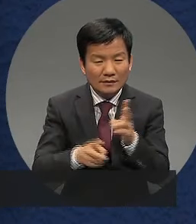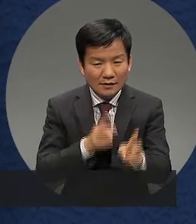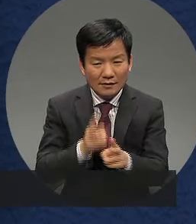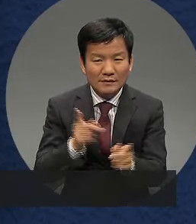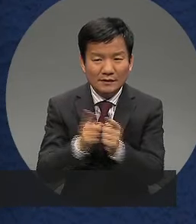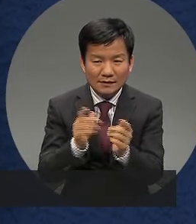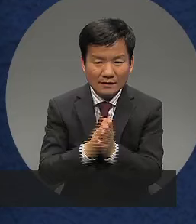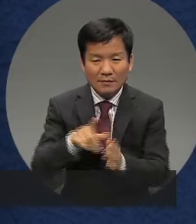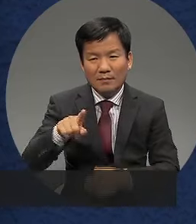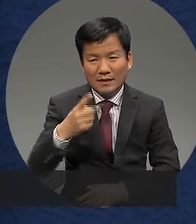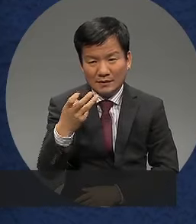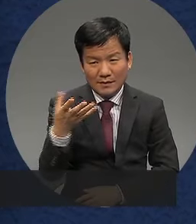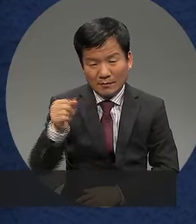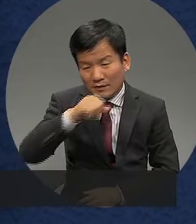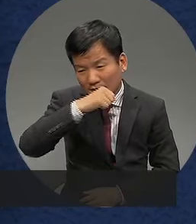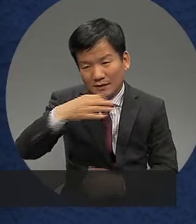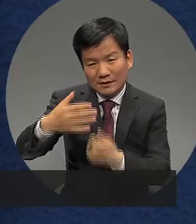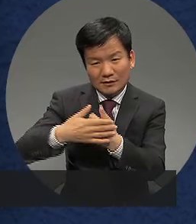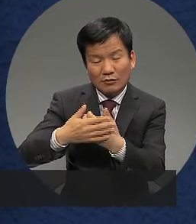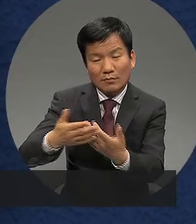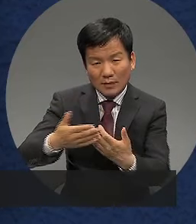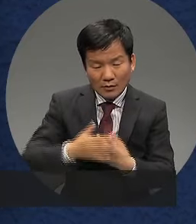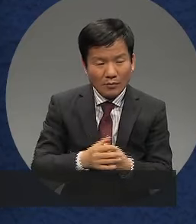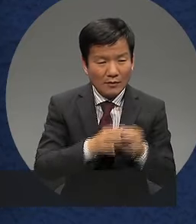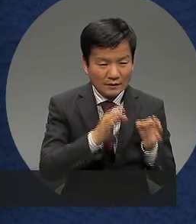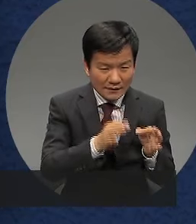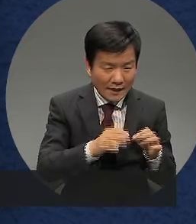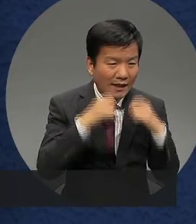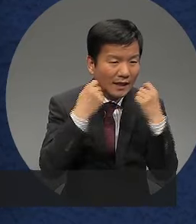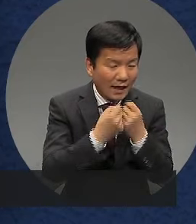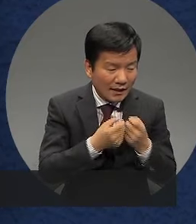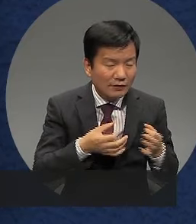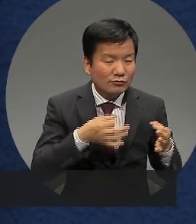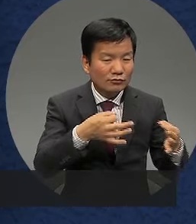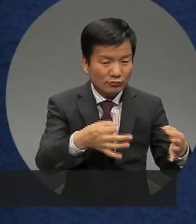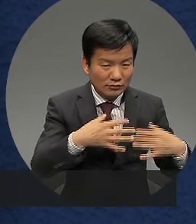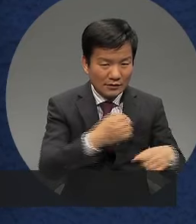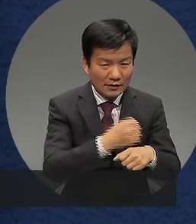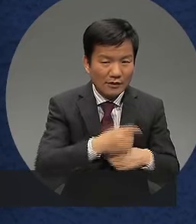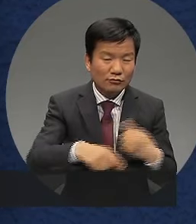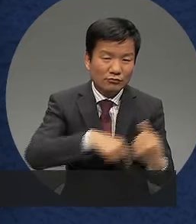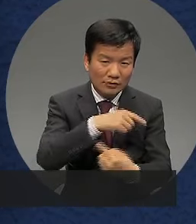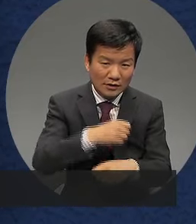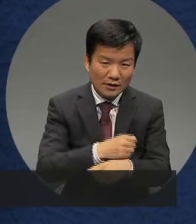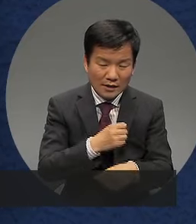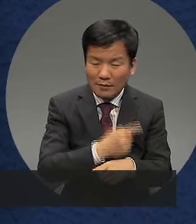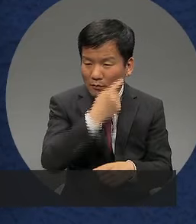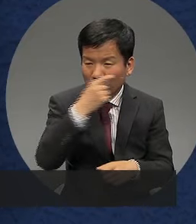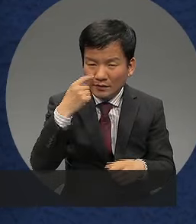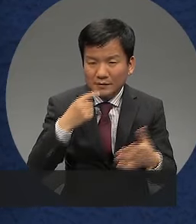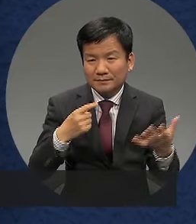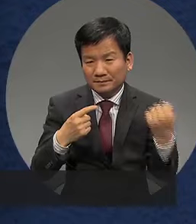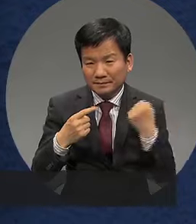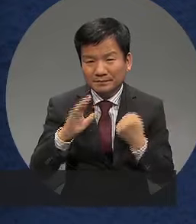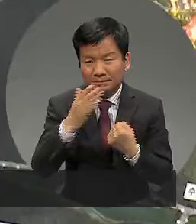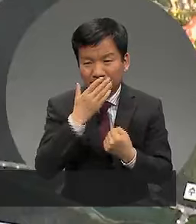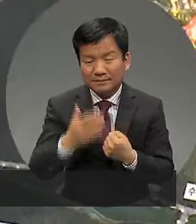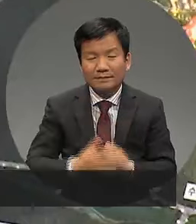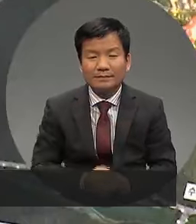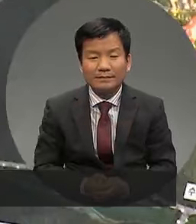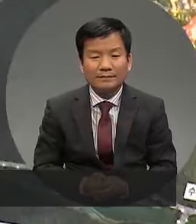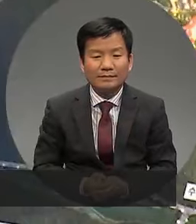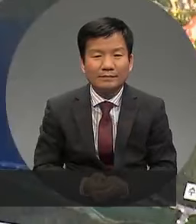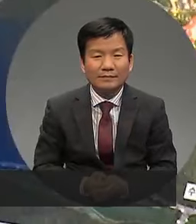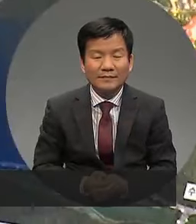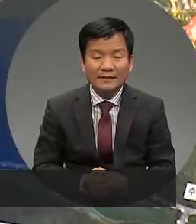직접 113억을 지원하고 금융기관과 민간 컨소시엄의 펀드 운영을 위한 보증도 담당하게 됩니다.